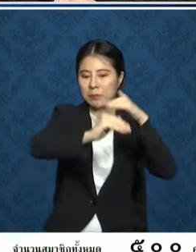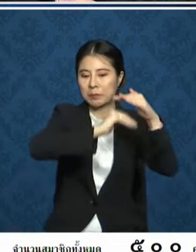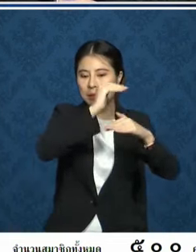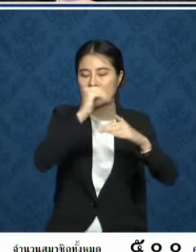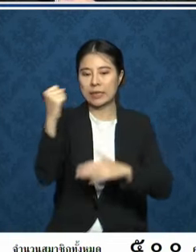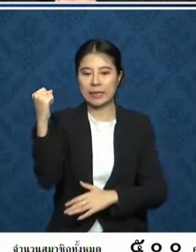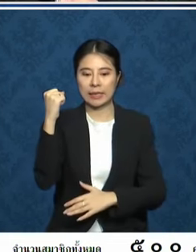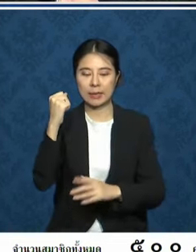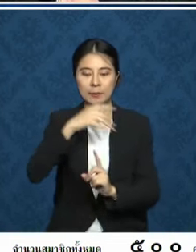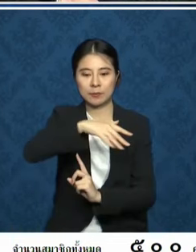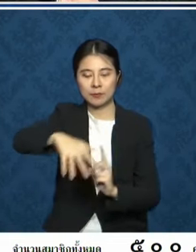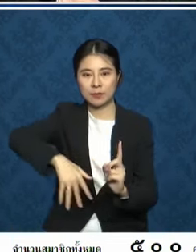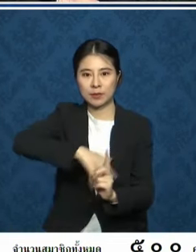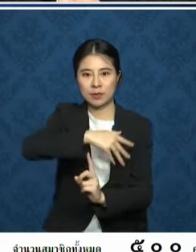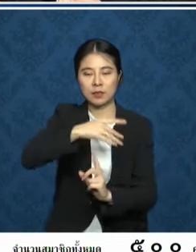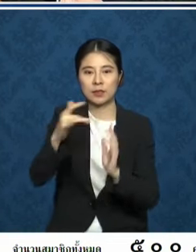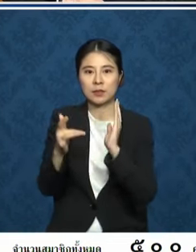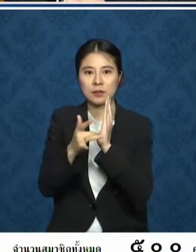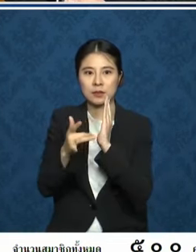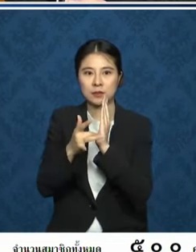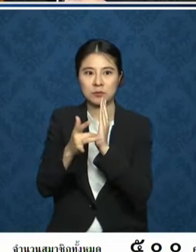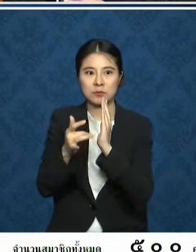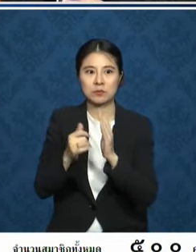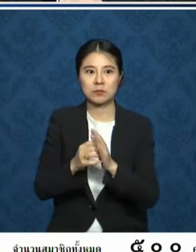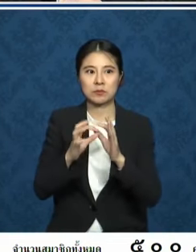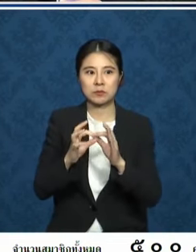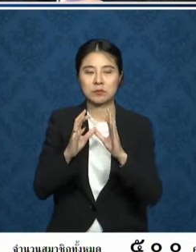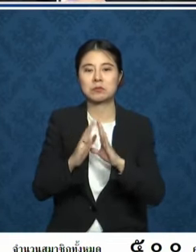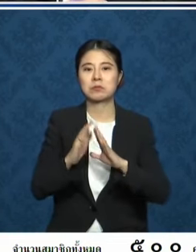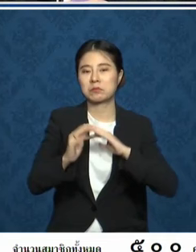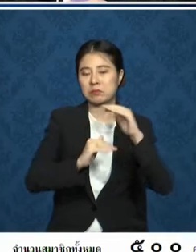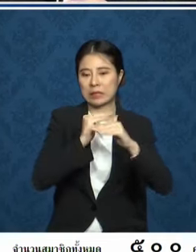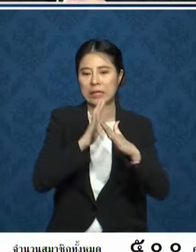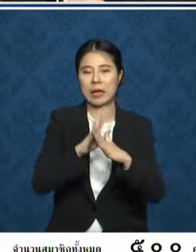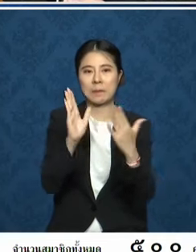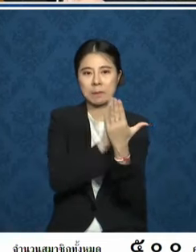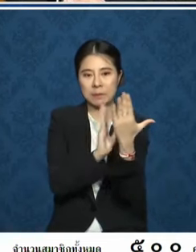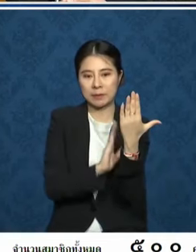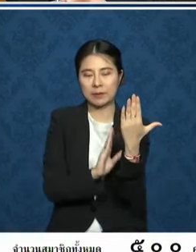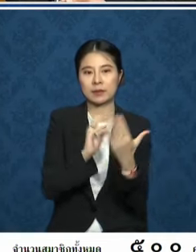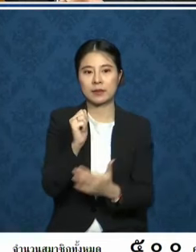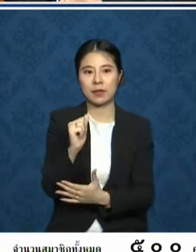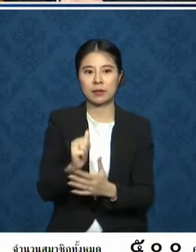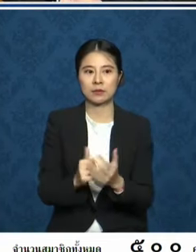ของระบบนิเวท วิจัและวักรรมให้ตบโจทยสำคัญ นำสู่กพัฒนาประเทศอย่เก้ากระโดดครั